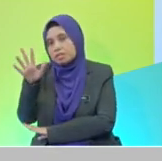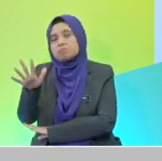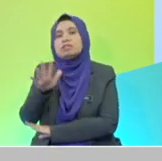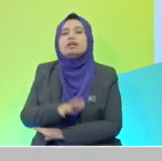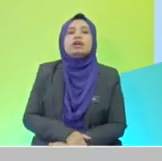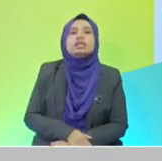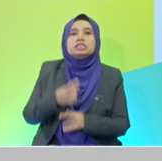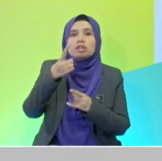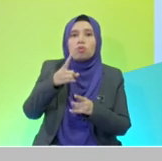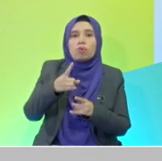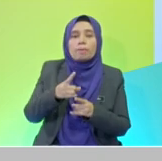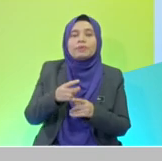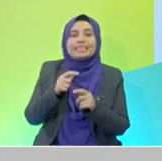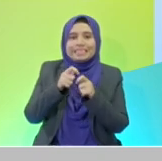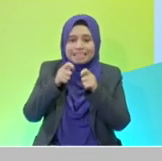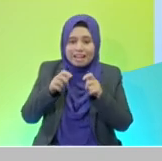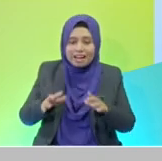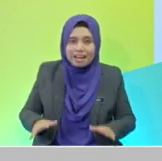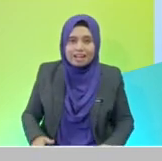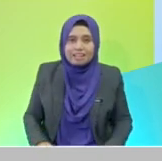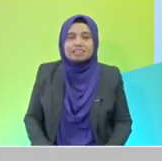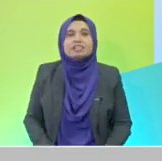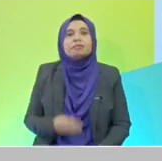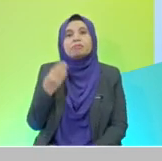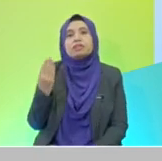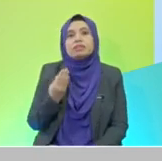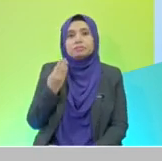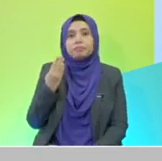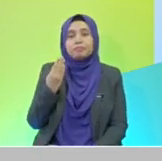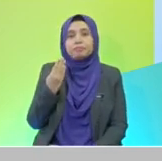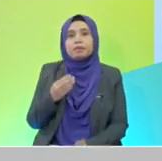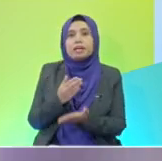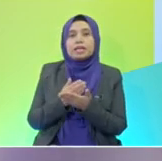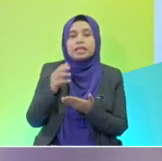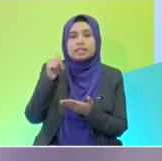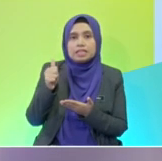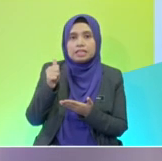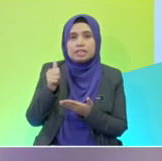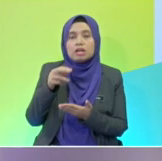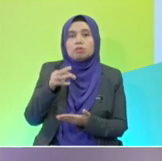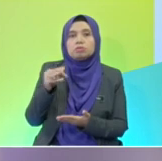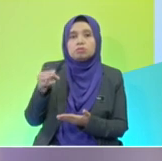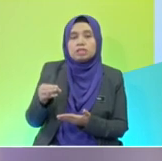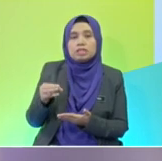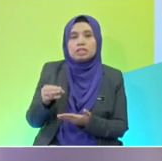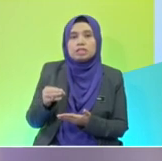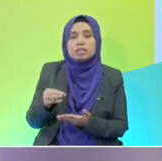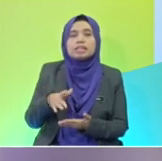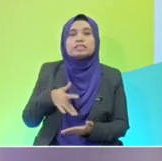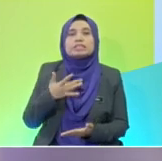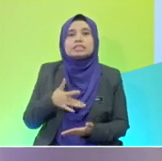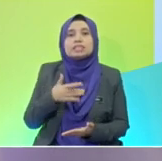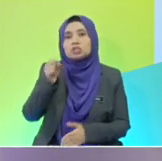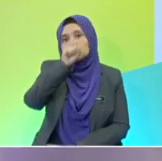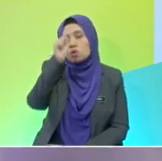jawab dalam keadaan tenang kebiasaannya contoh bagian ini adalah soal yang